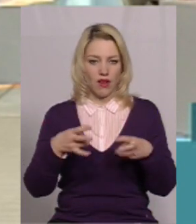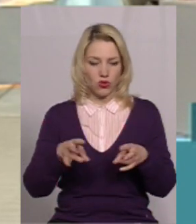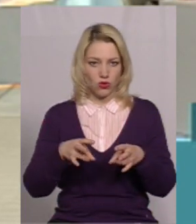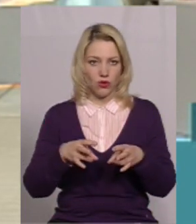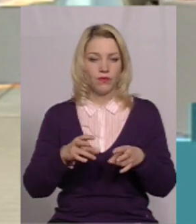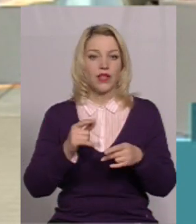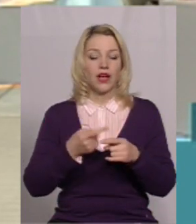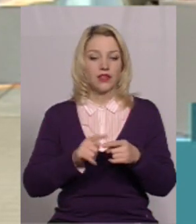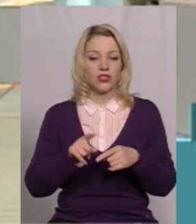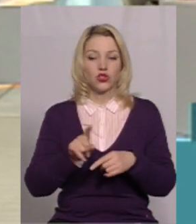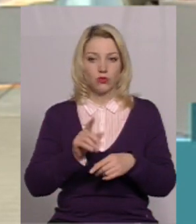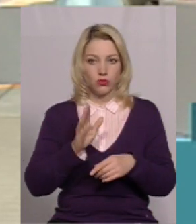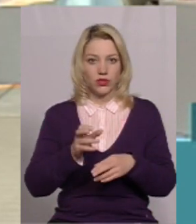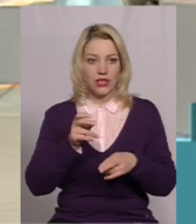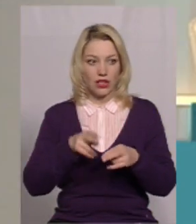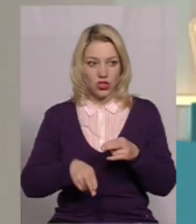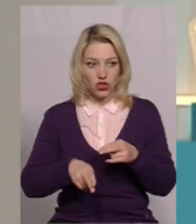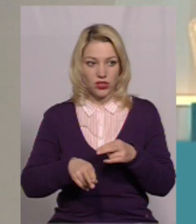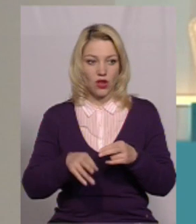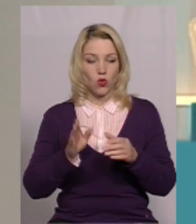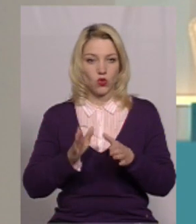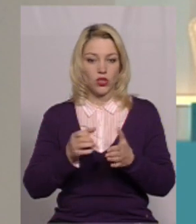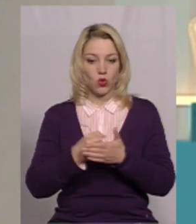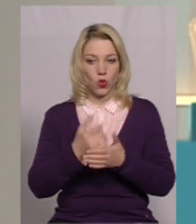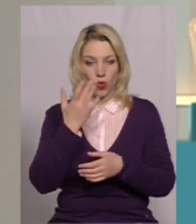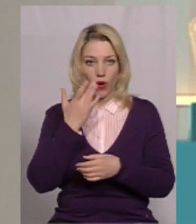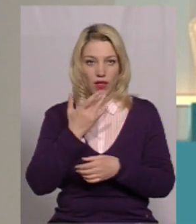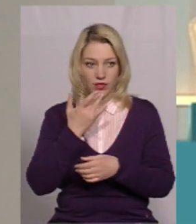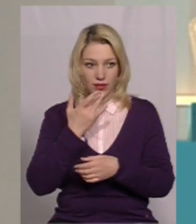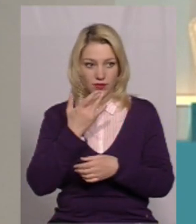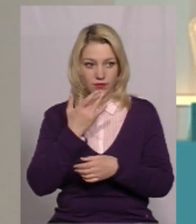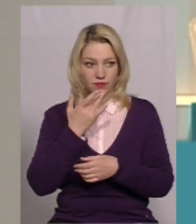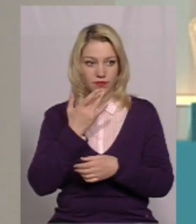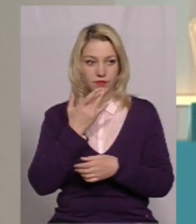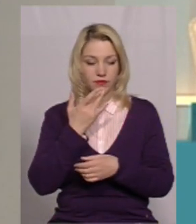А те, що вона буде закінчена вже до літа, то